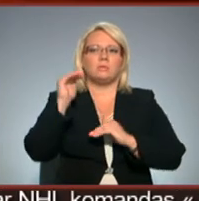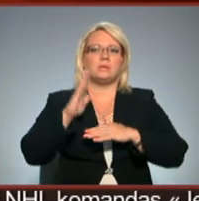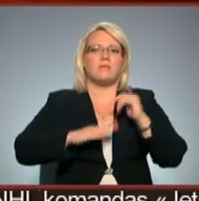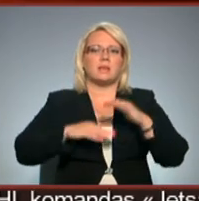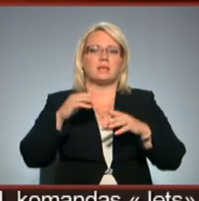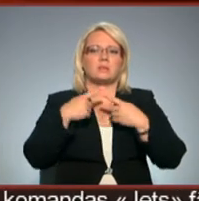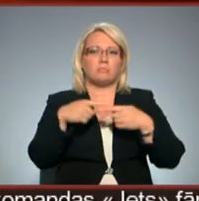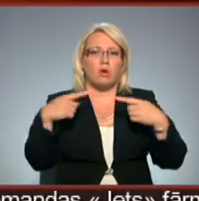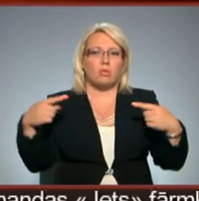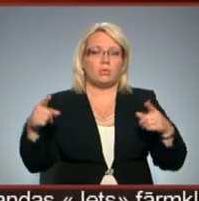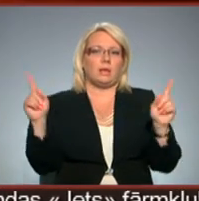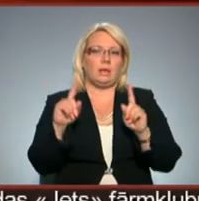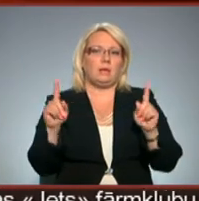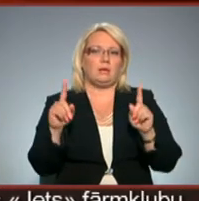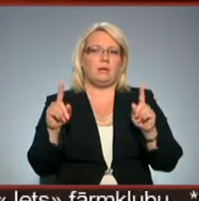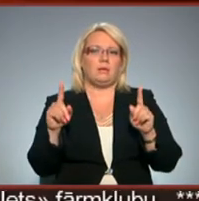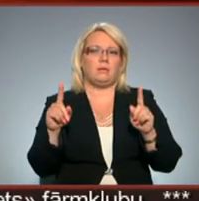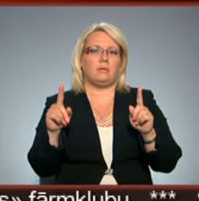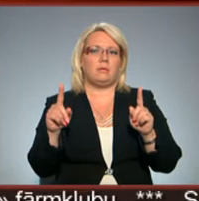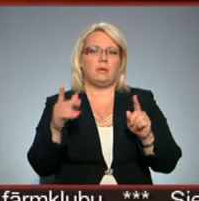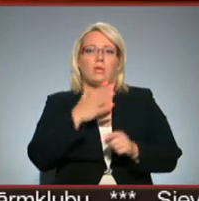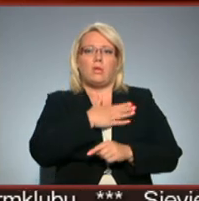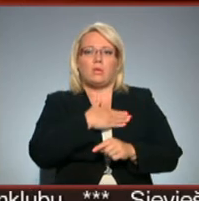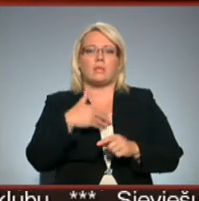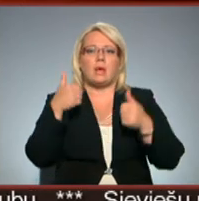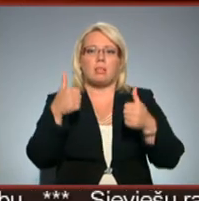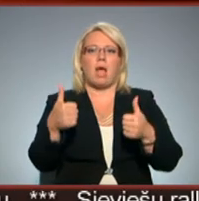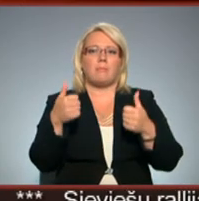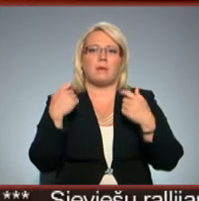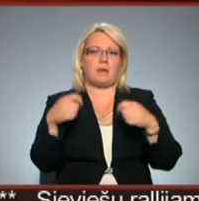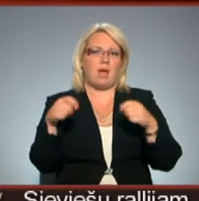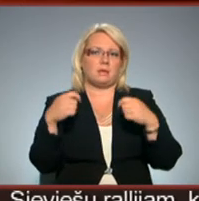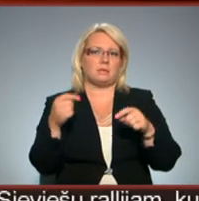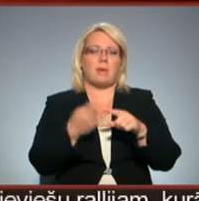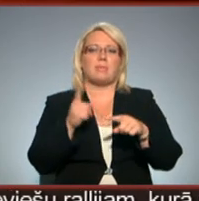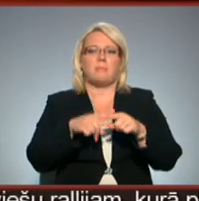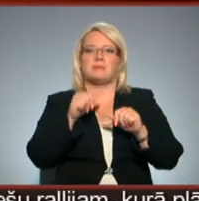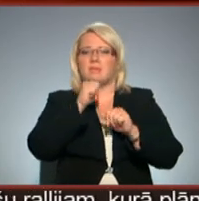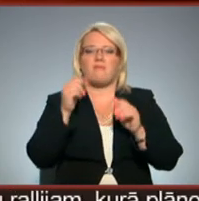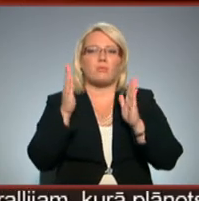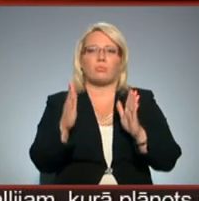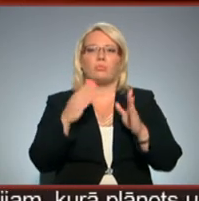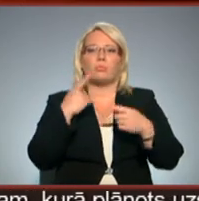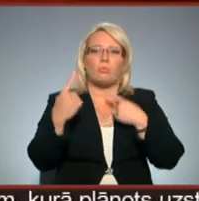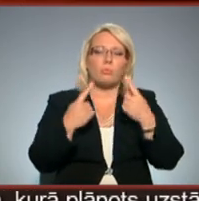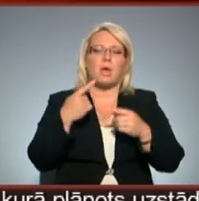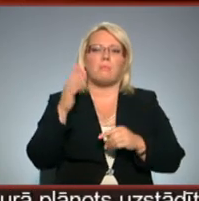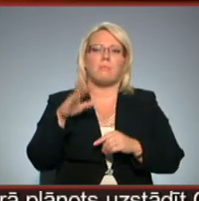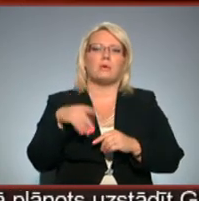kvalitātes produkti ir ļoti labi realizējami, tāpēc tur nevar būt runa par šo